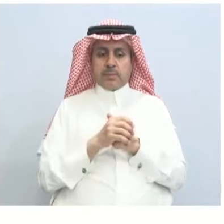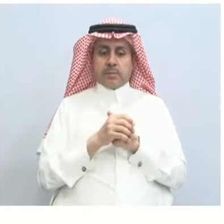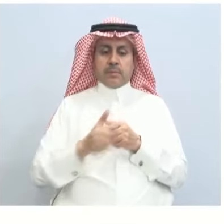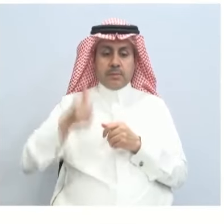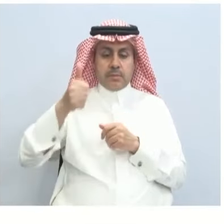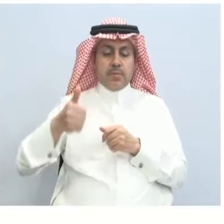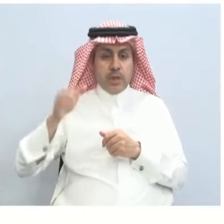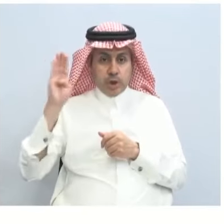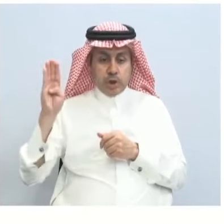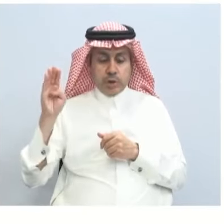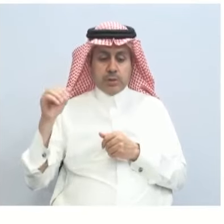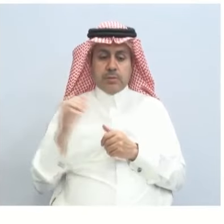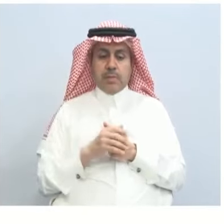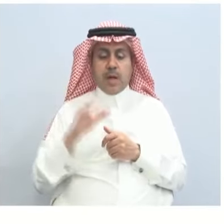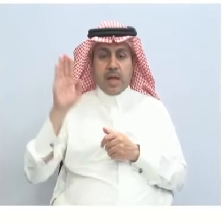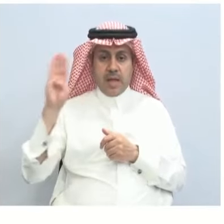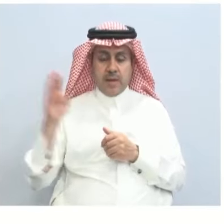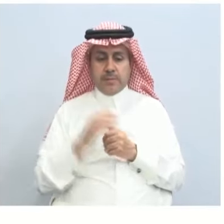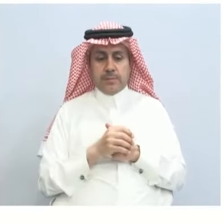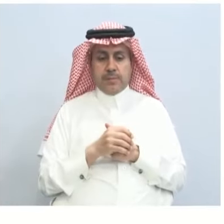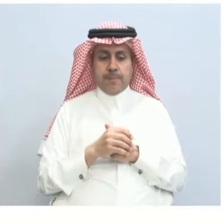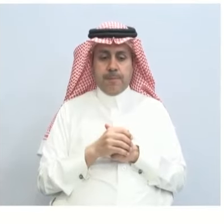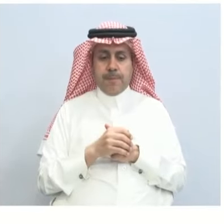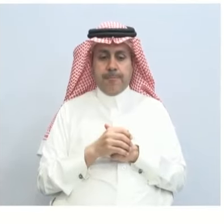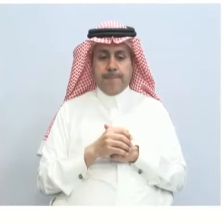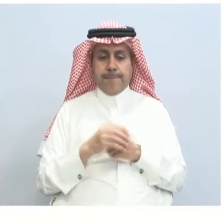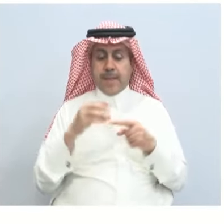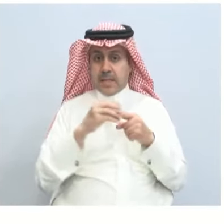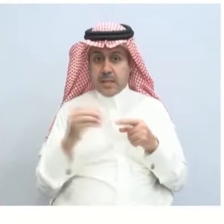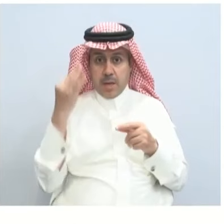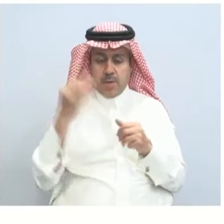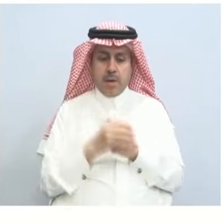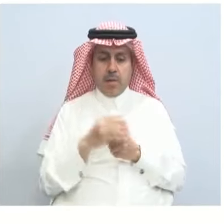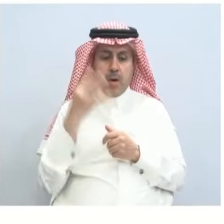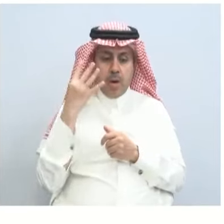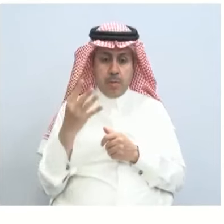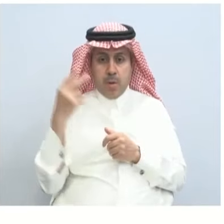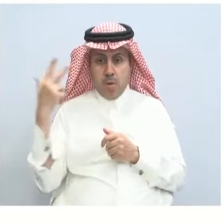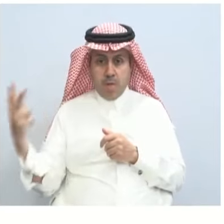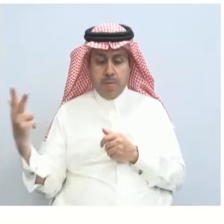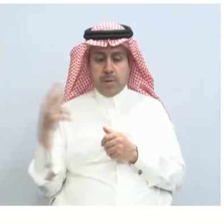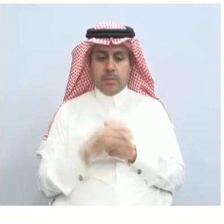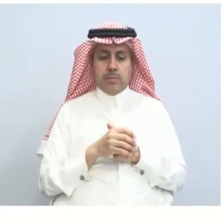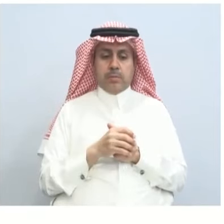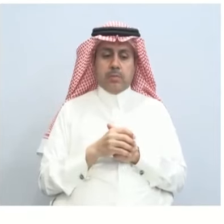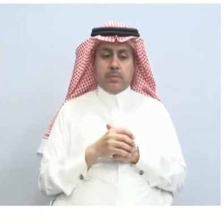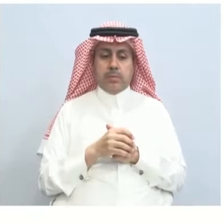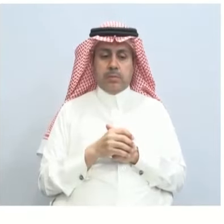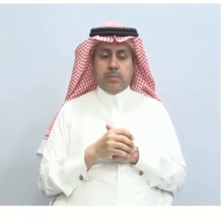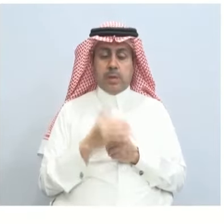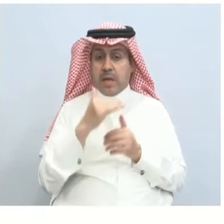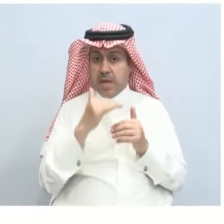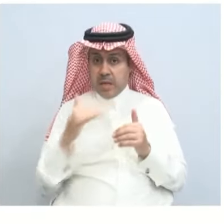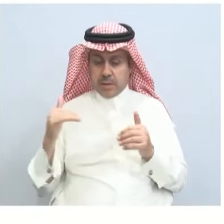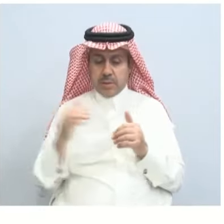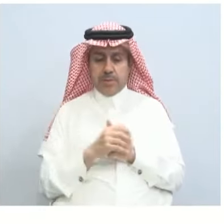جي كي انزل عناصر اليو اللي هي سالب 3 ورب وث عناصر الك اللي